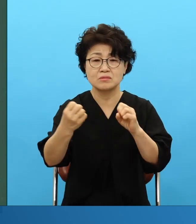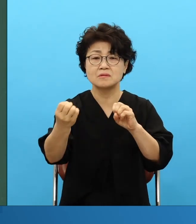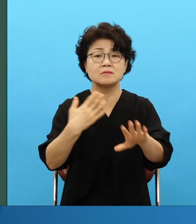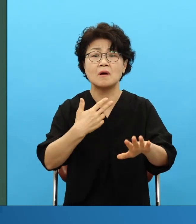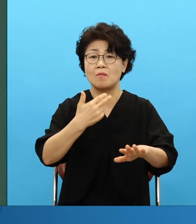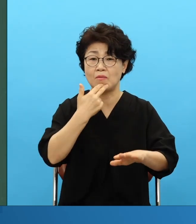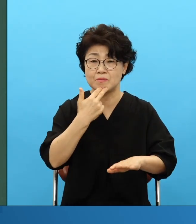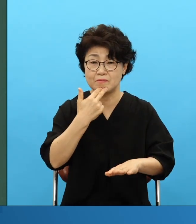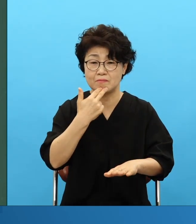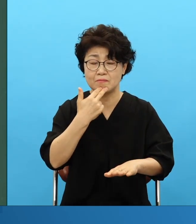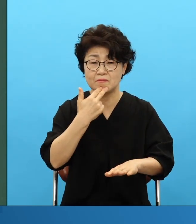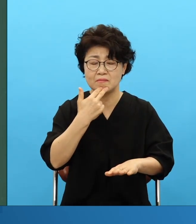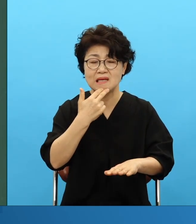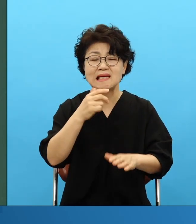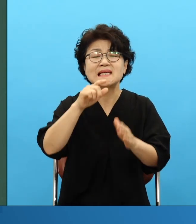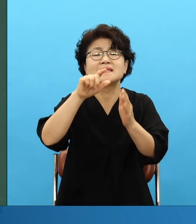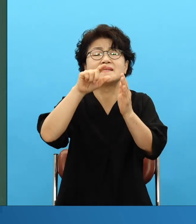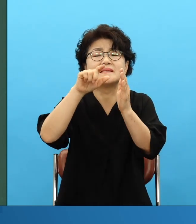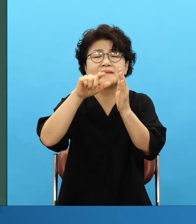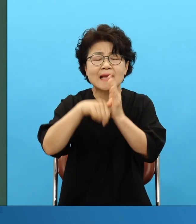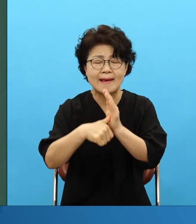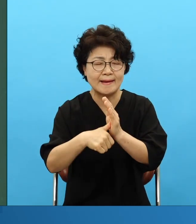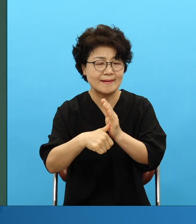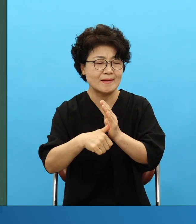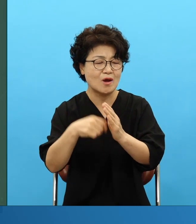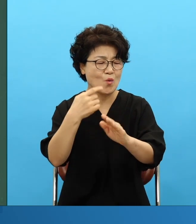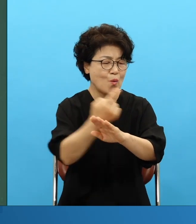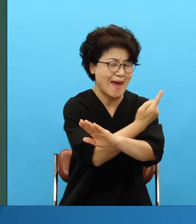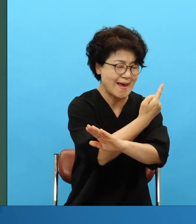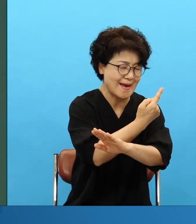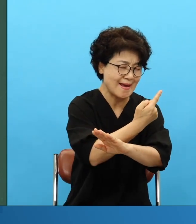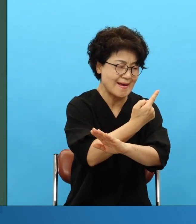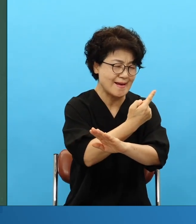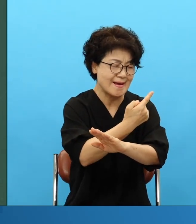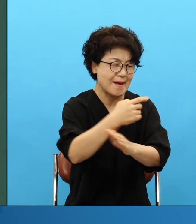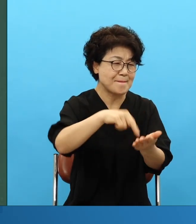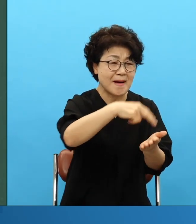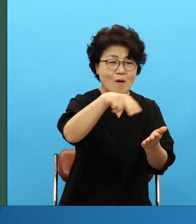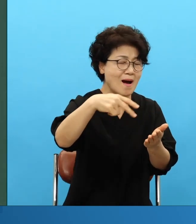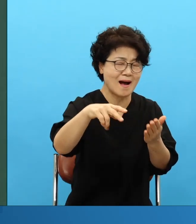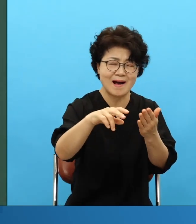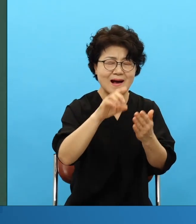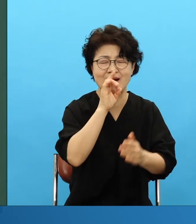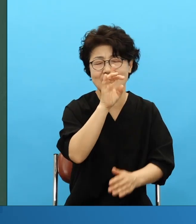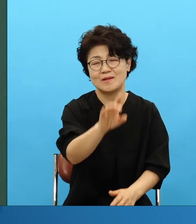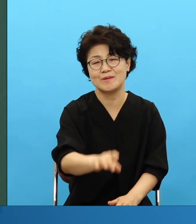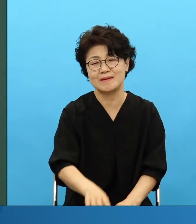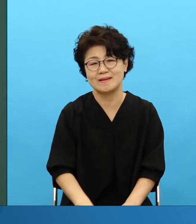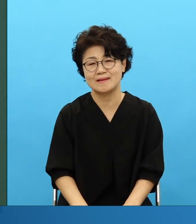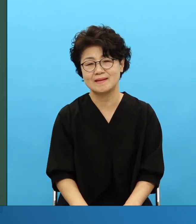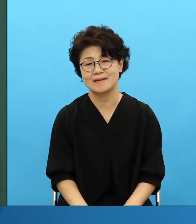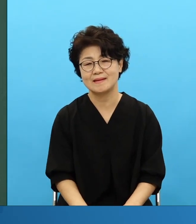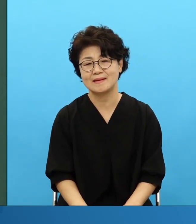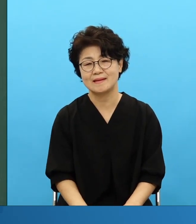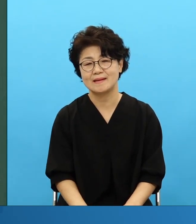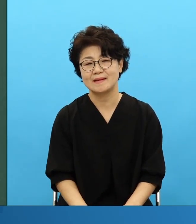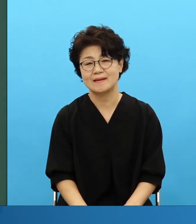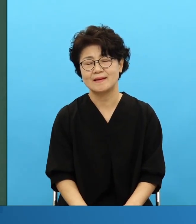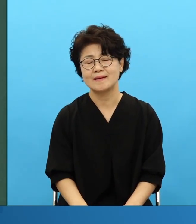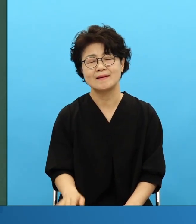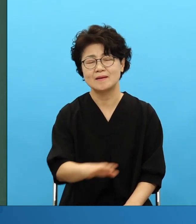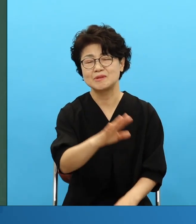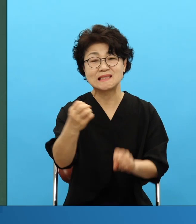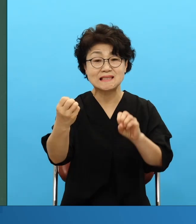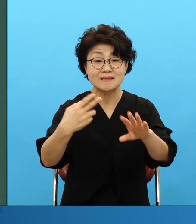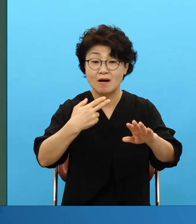딴짓을 하면 안 돼요. You must not do anything else at that 그렇죠? time. 그대로 누려야 돼요. You must enjoy this just as is. 요게 중요합니다.